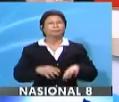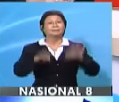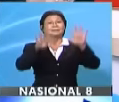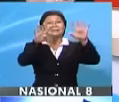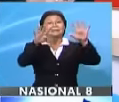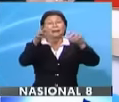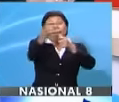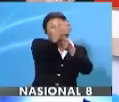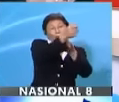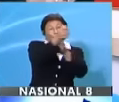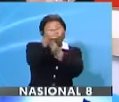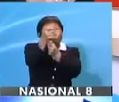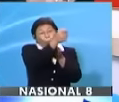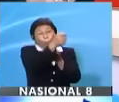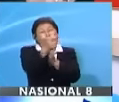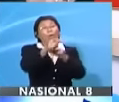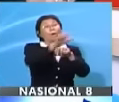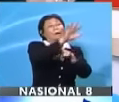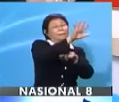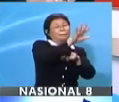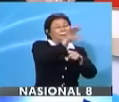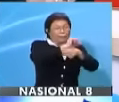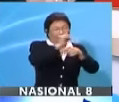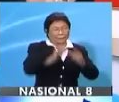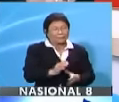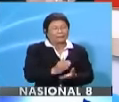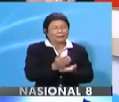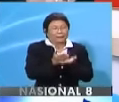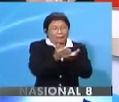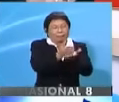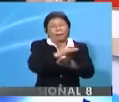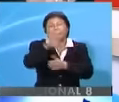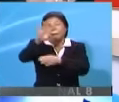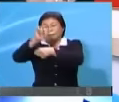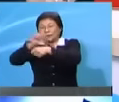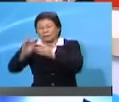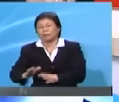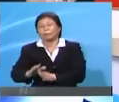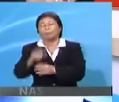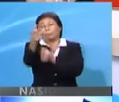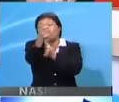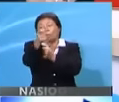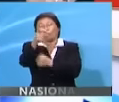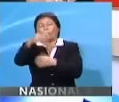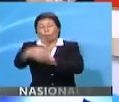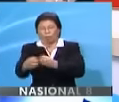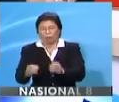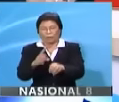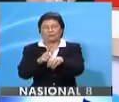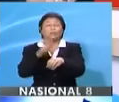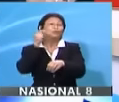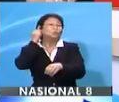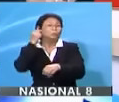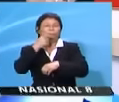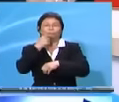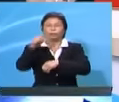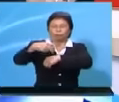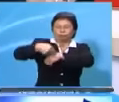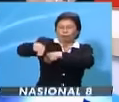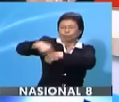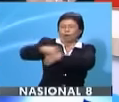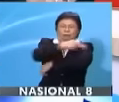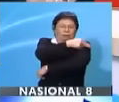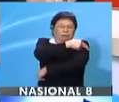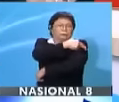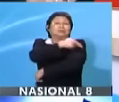9 anggota bomba terdiri daripada 5 anak kapal dan 4 petugas khas unit udara bomba yang berpangkalan di Subang digerakkan ke Sabah